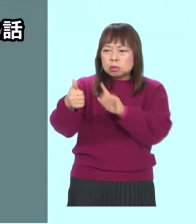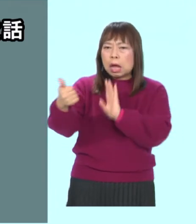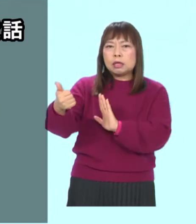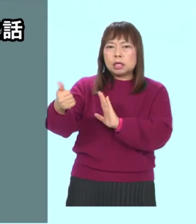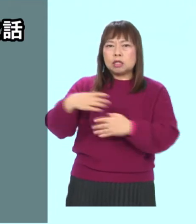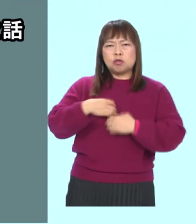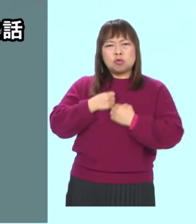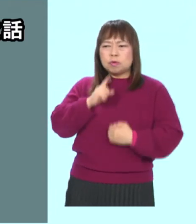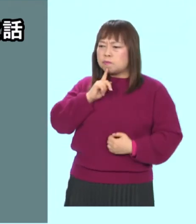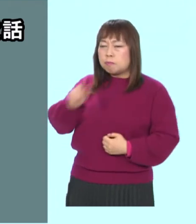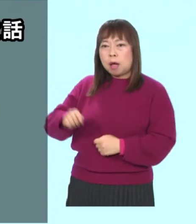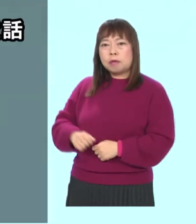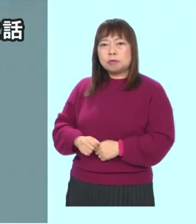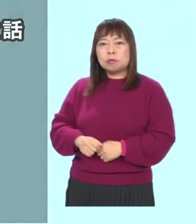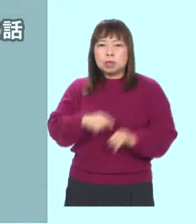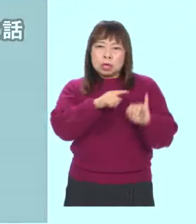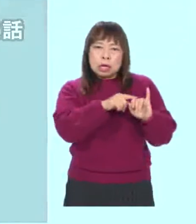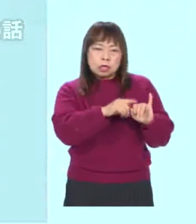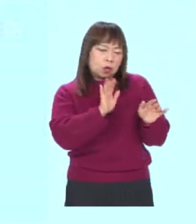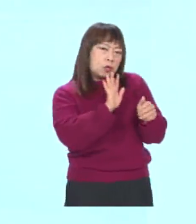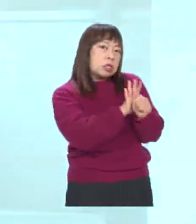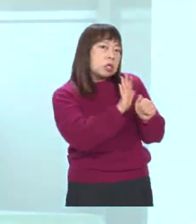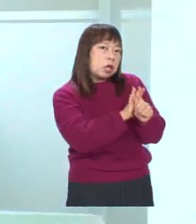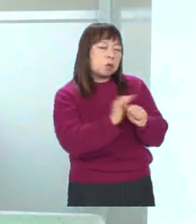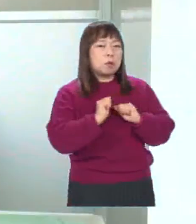害者への支援を行っています。